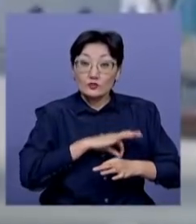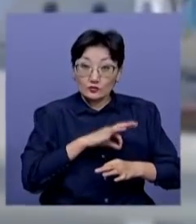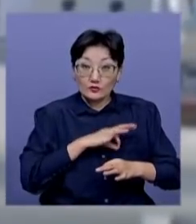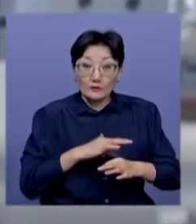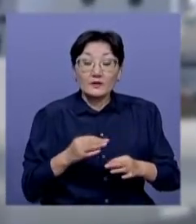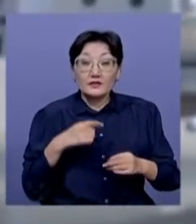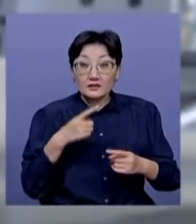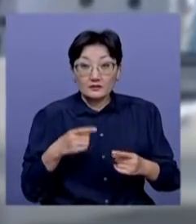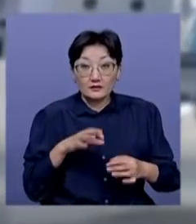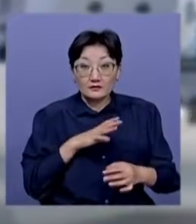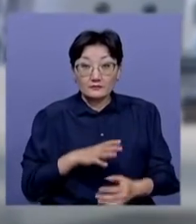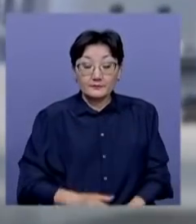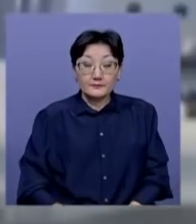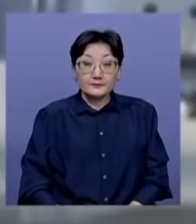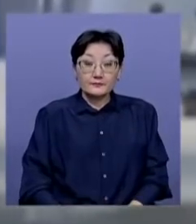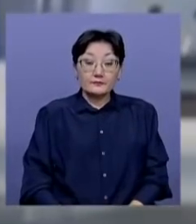еске салады.